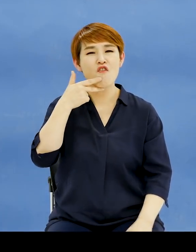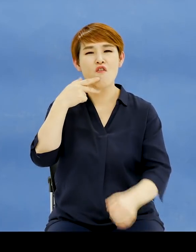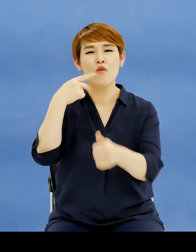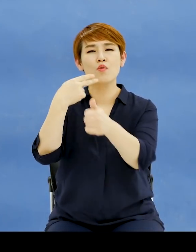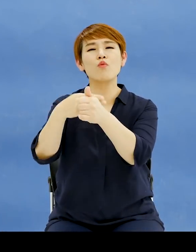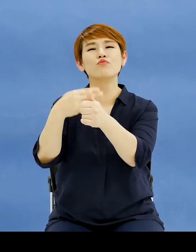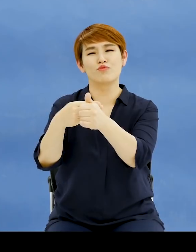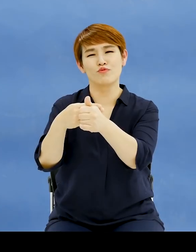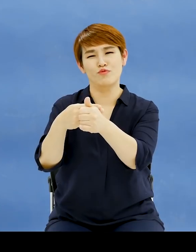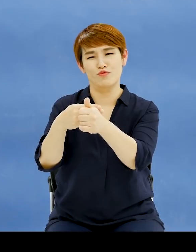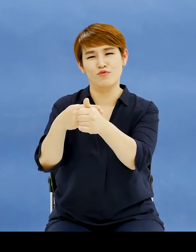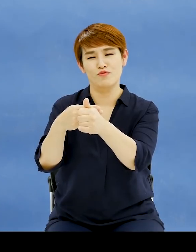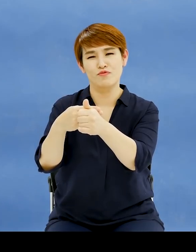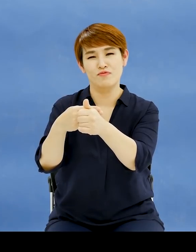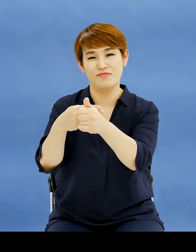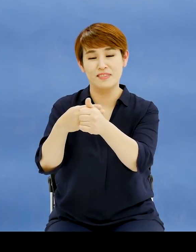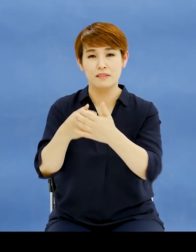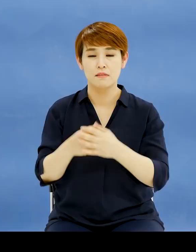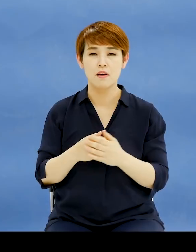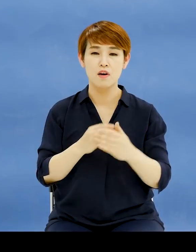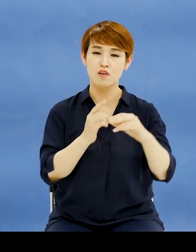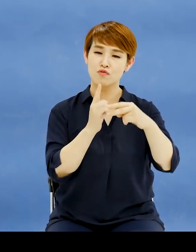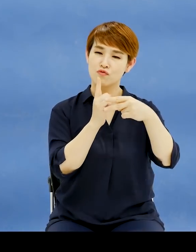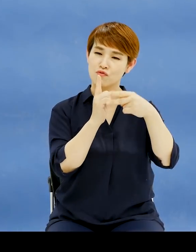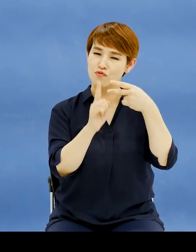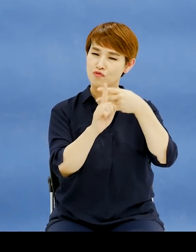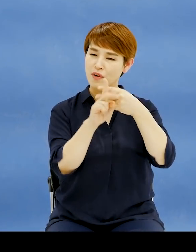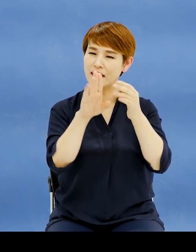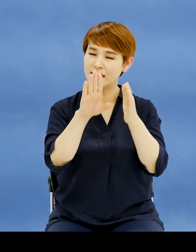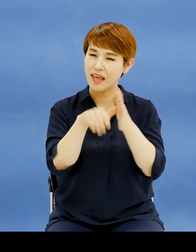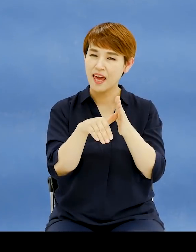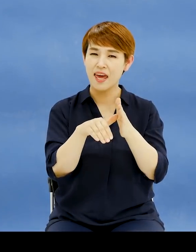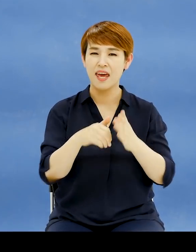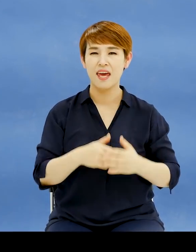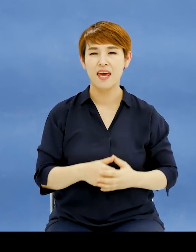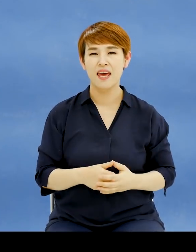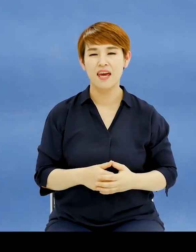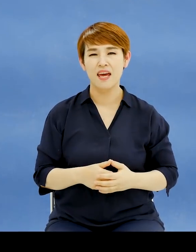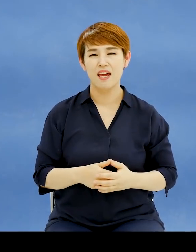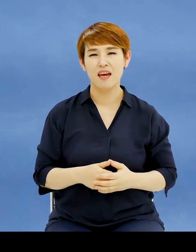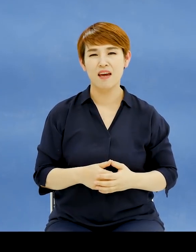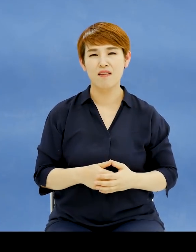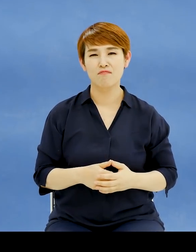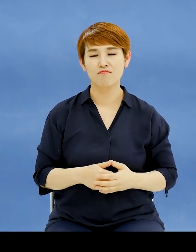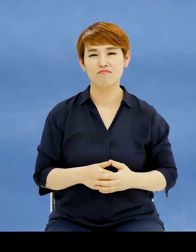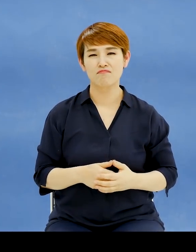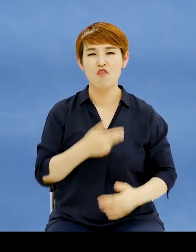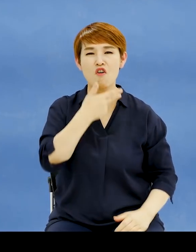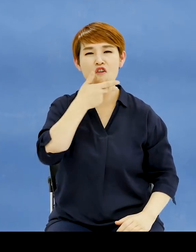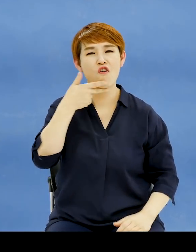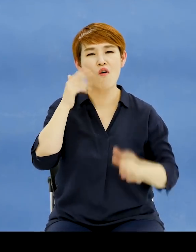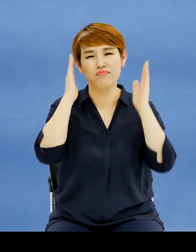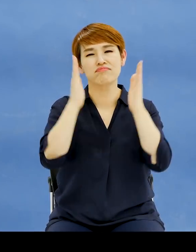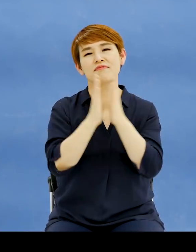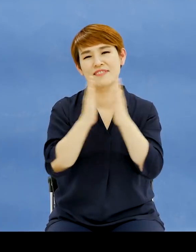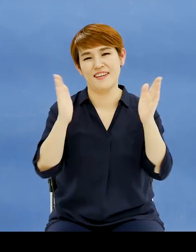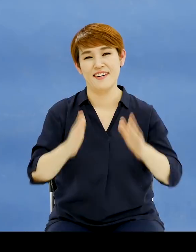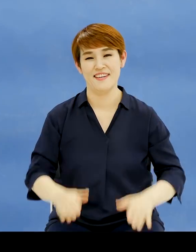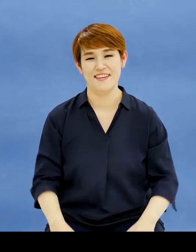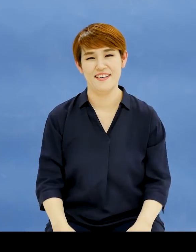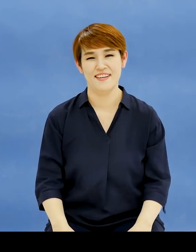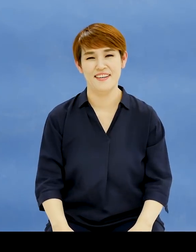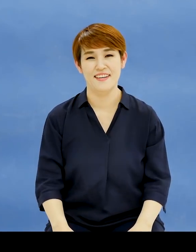영문과 교수님이셨는데 네. 이제 제가 중학교 가니까 뭐 지금은 좀 어린 애들부터 영어를 많이 하는데 저 네네. 때는 이제 중학교